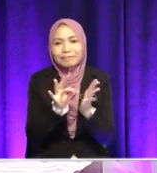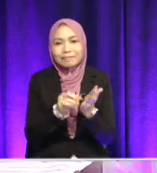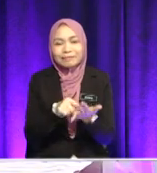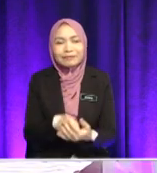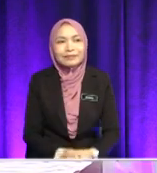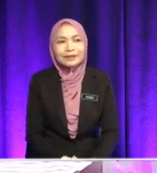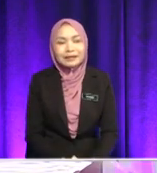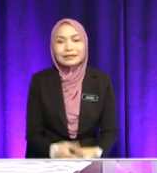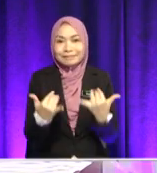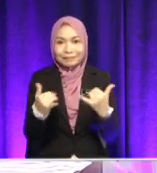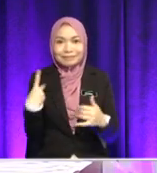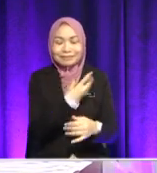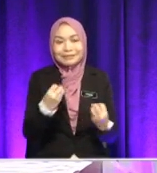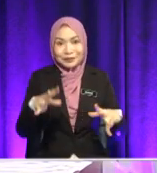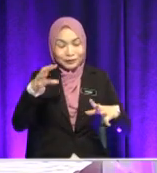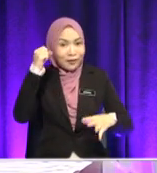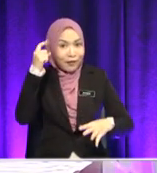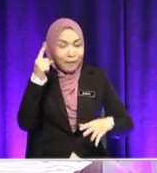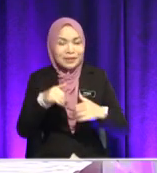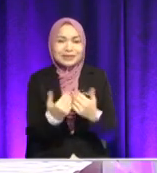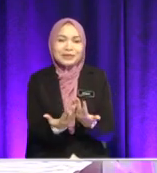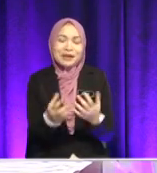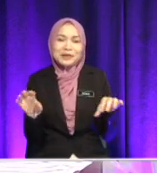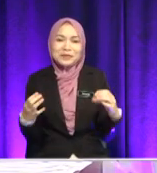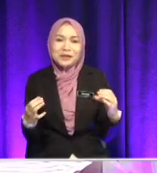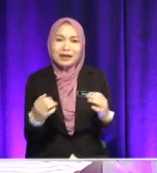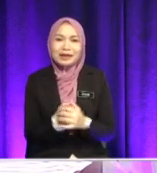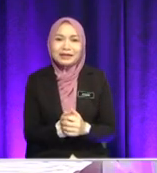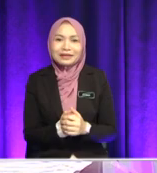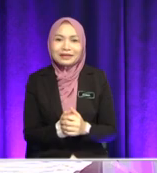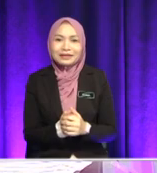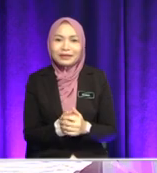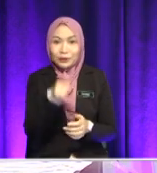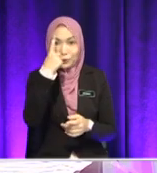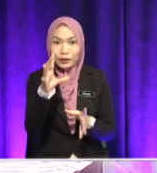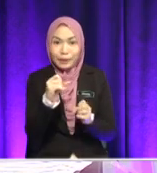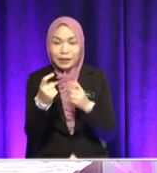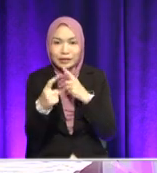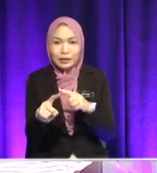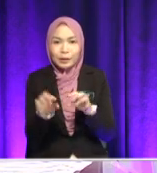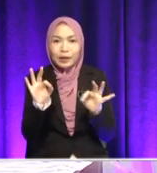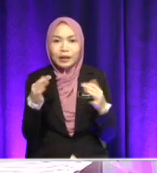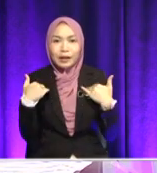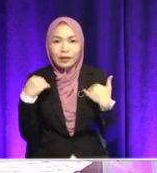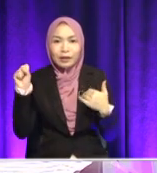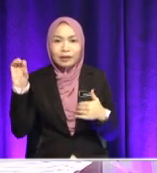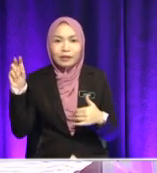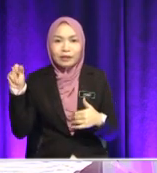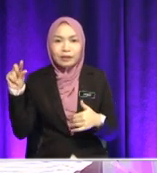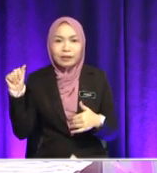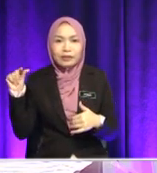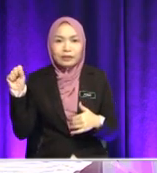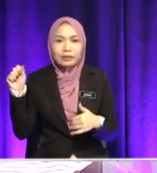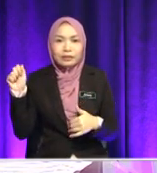Bagaimana untuk kita melakukan operasi sekiranya berlaku songsangan ataupun tiada sangsangan jangan lupa ingat